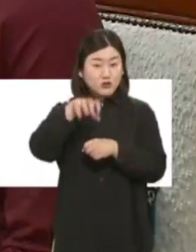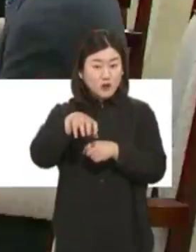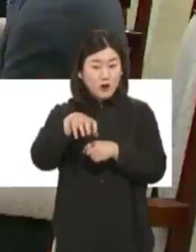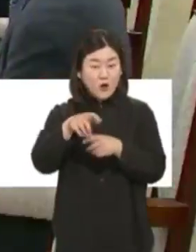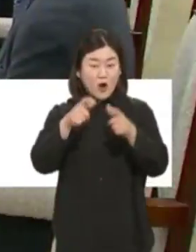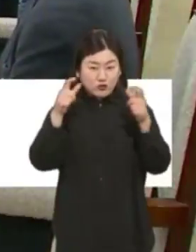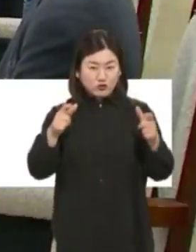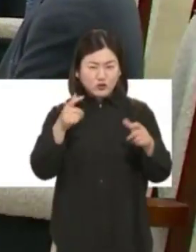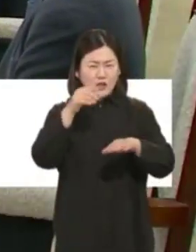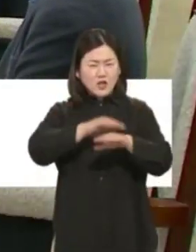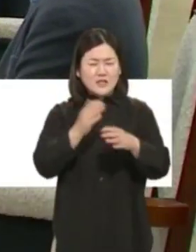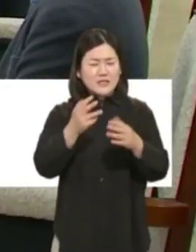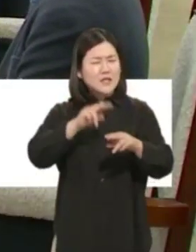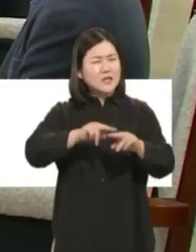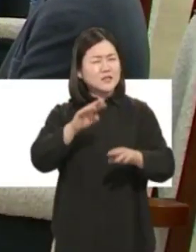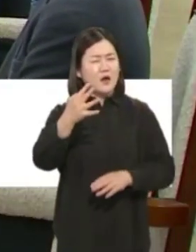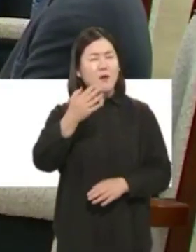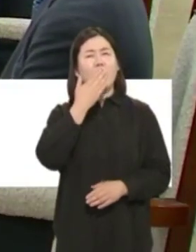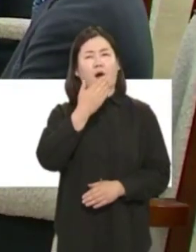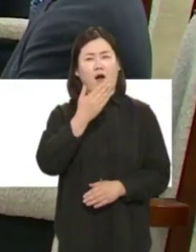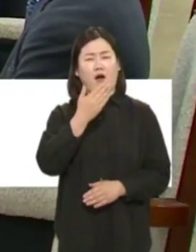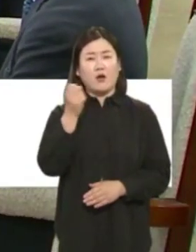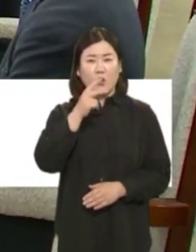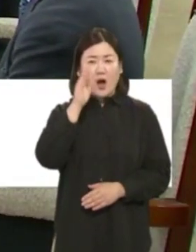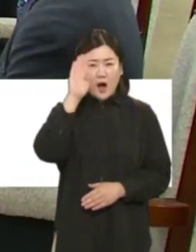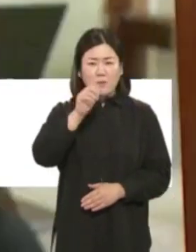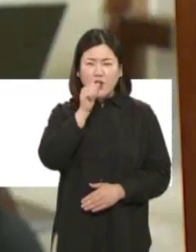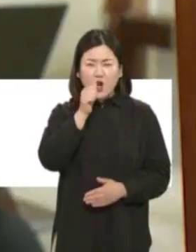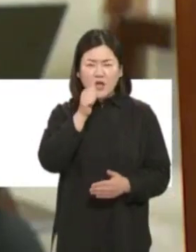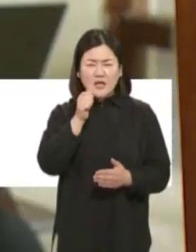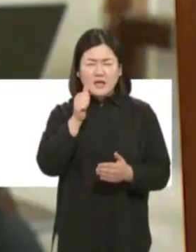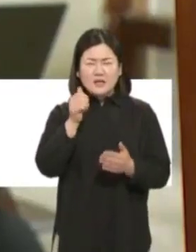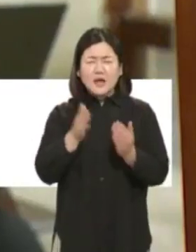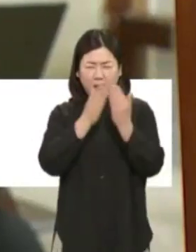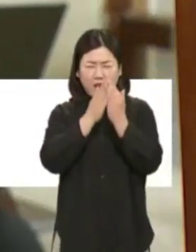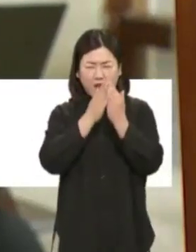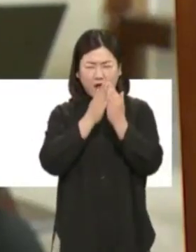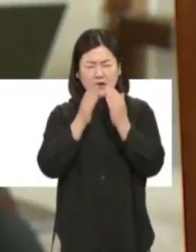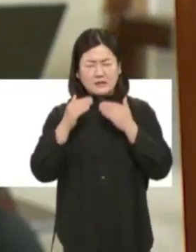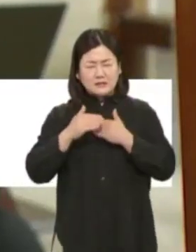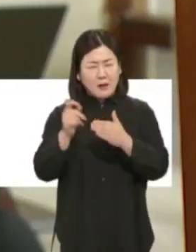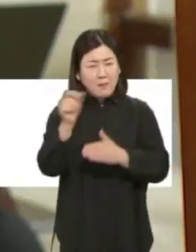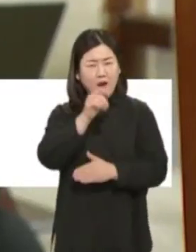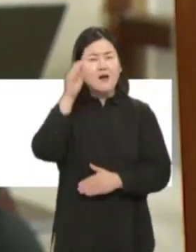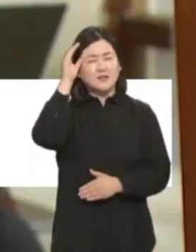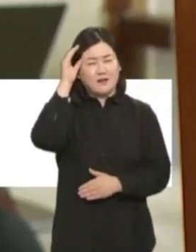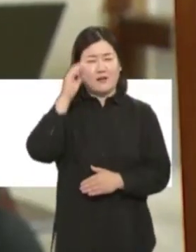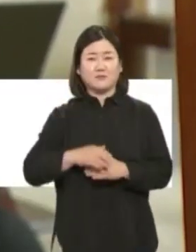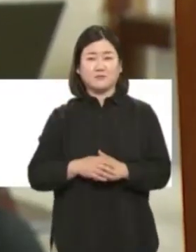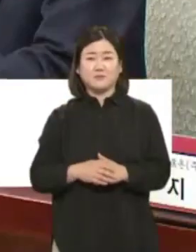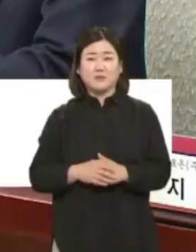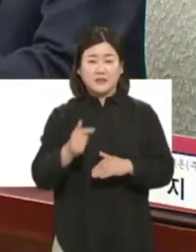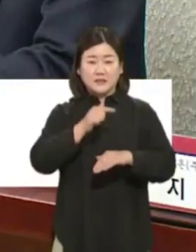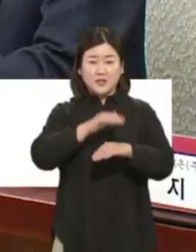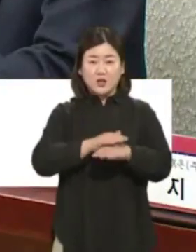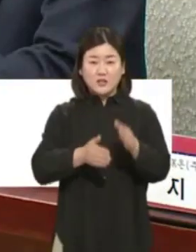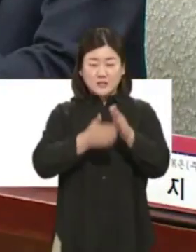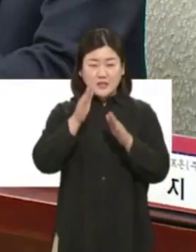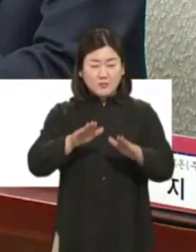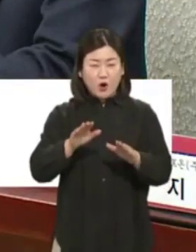대전의 400개 넘는 일자리 창출과 차세대 배터리 개발에 더욱 속도가 날 것으로 기대됩니다 대전시는